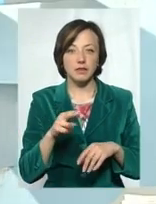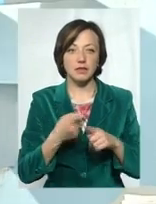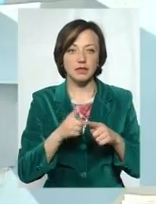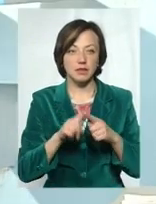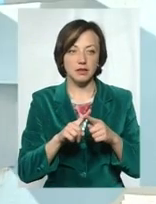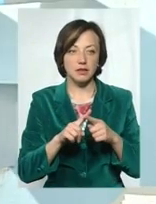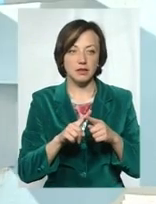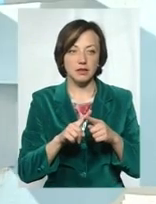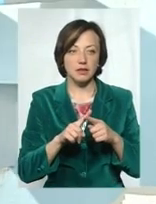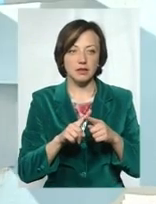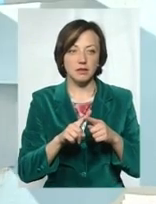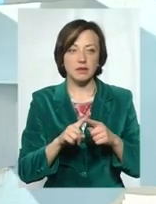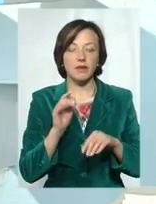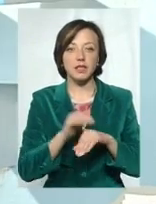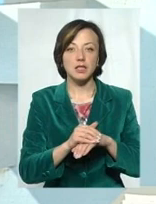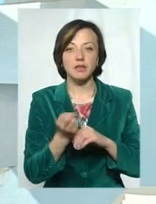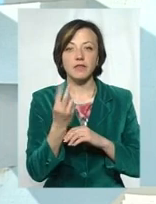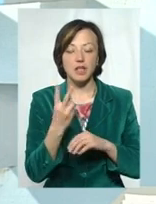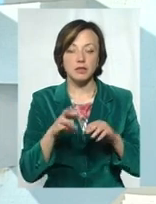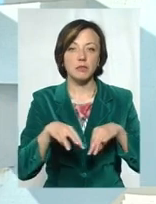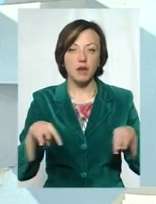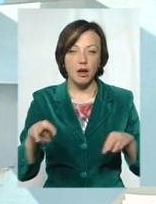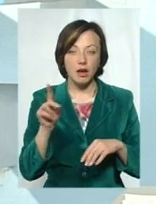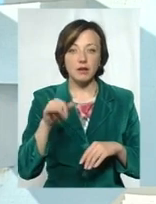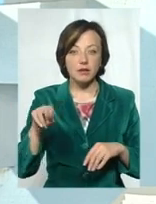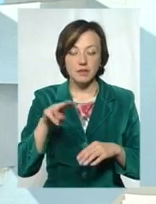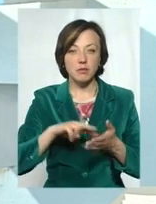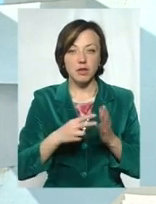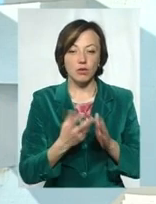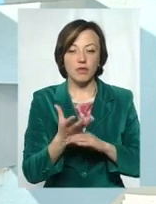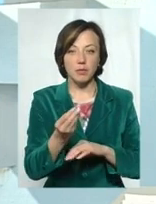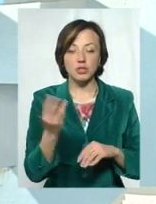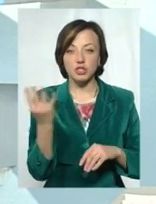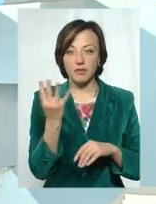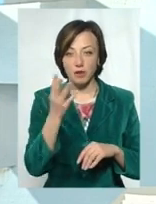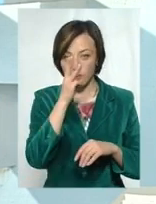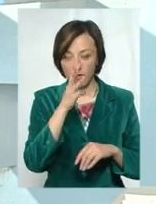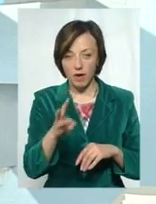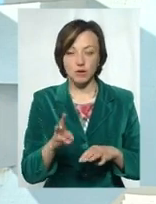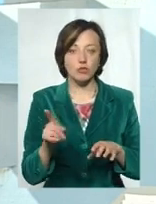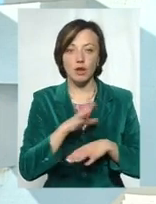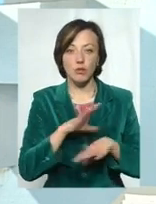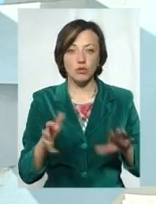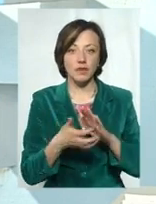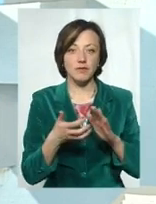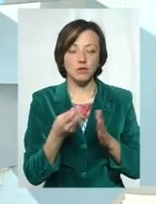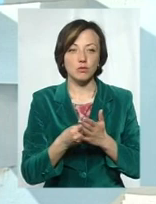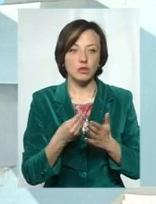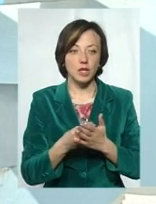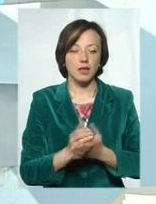плюс 4, це виходить фактично тих 12 мільярдів, котрі заплановано виплатити в четвертому кварталі, щоб не було дефіциту